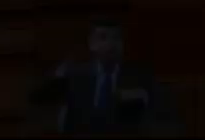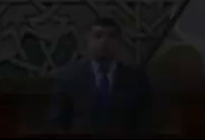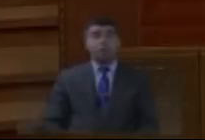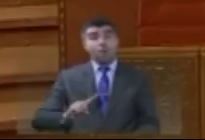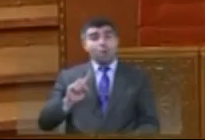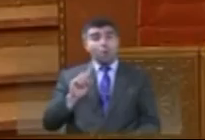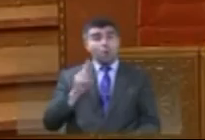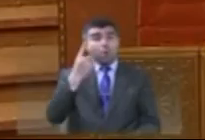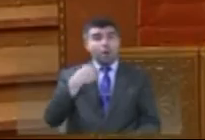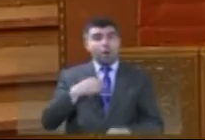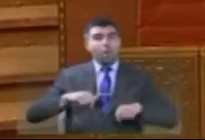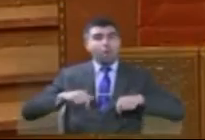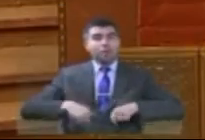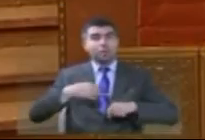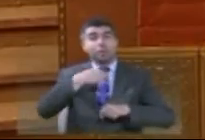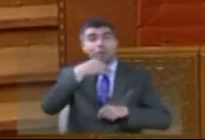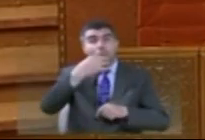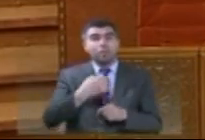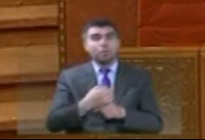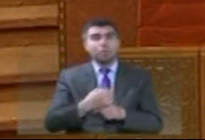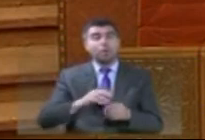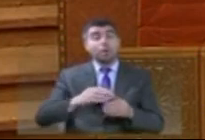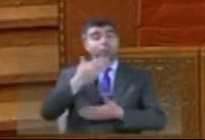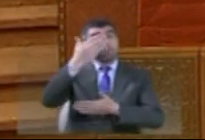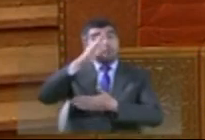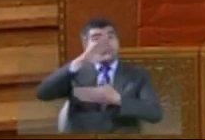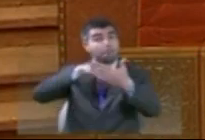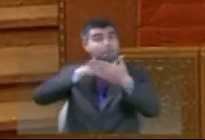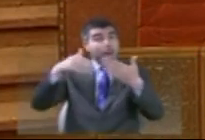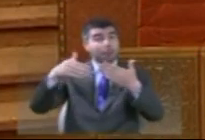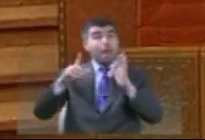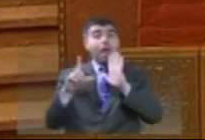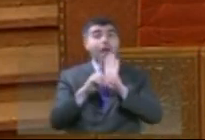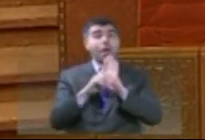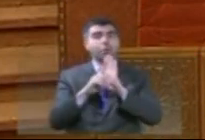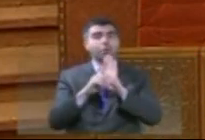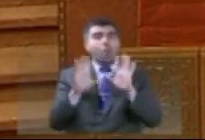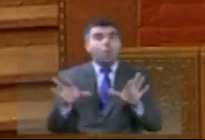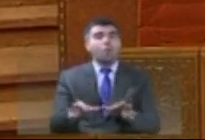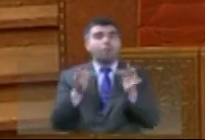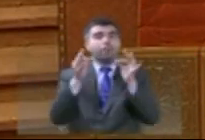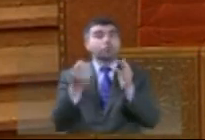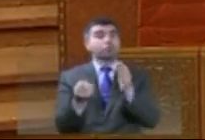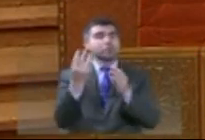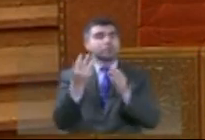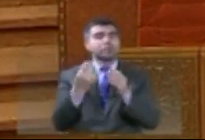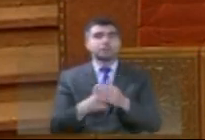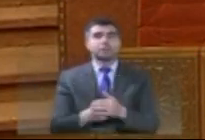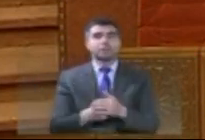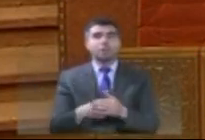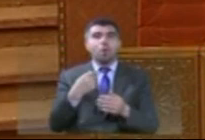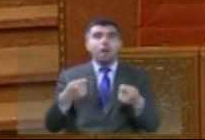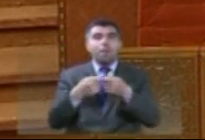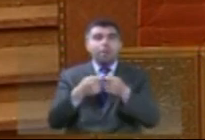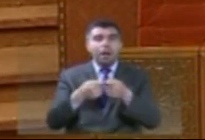وشكرا. اود ان اذكر باننا اعددنا مشروع قانون جديد فيما يتعلق باحتلال الملك العمومي، وخاصه